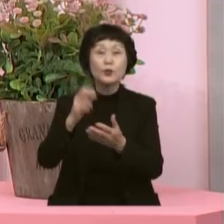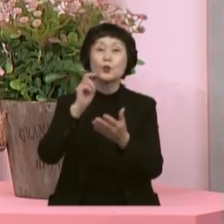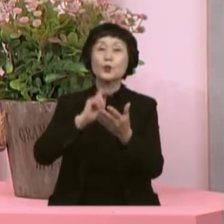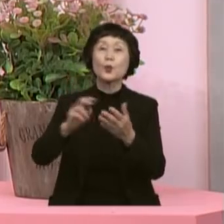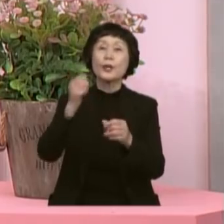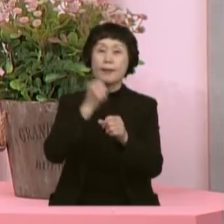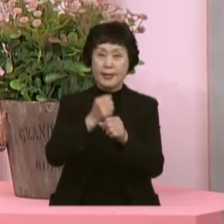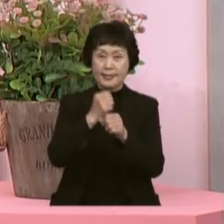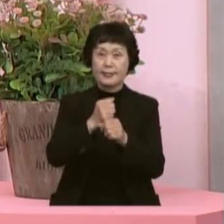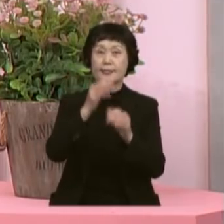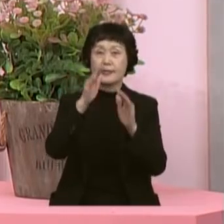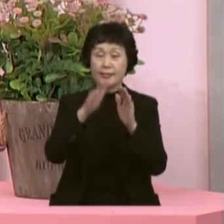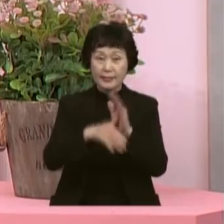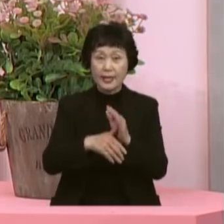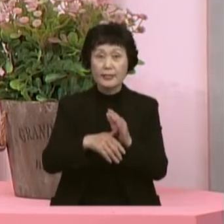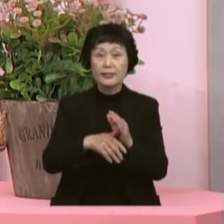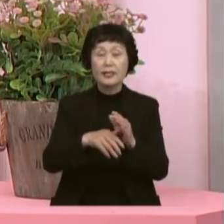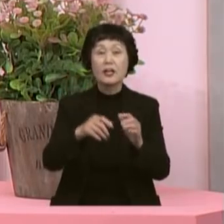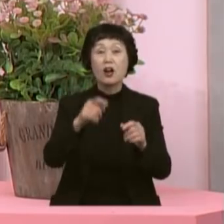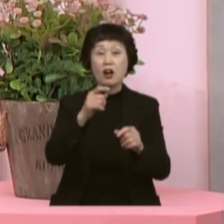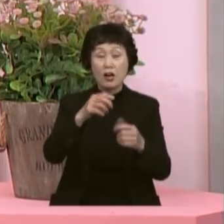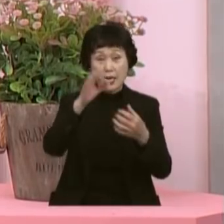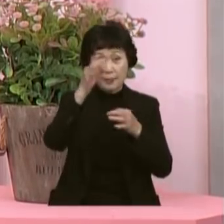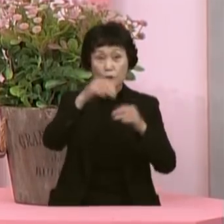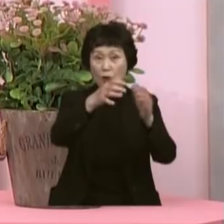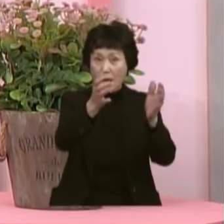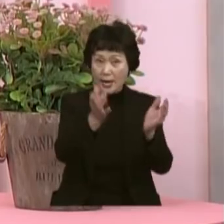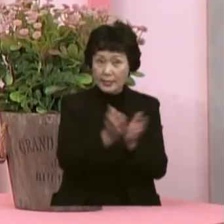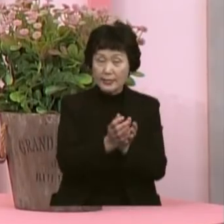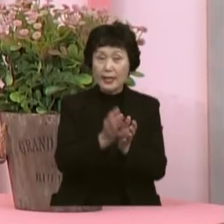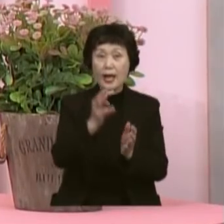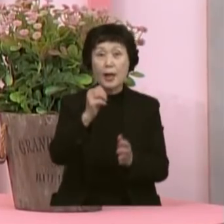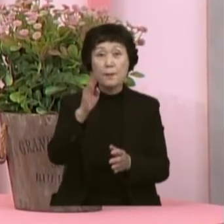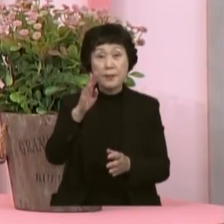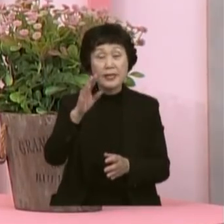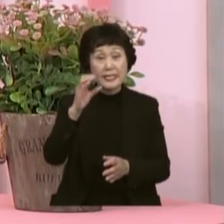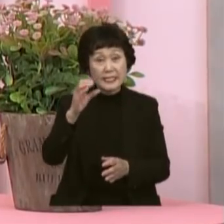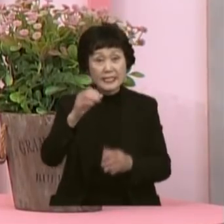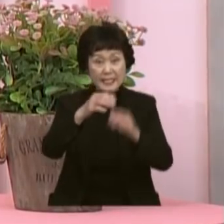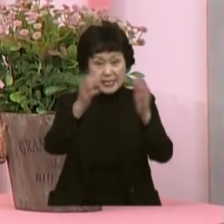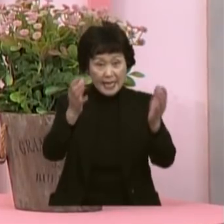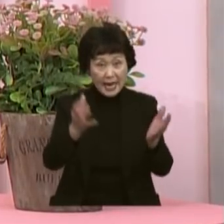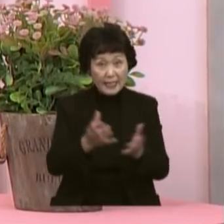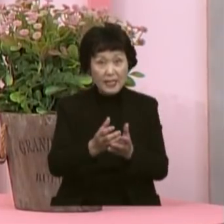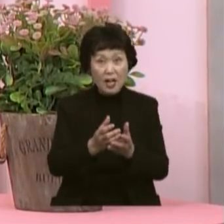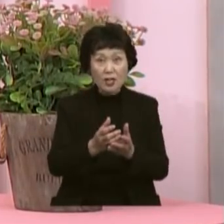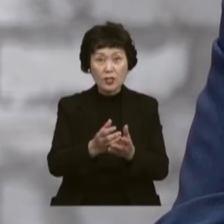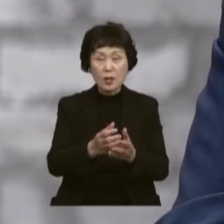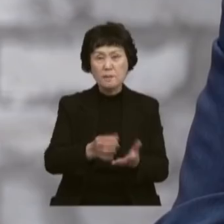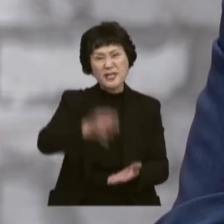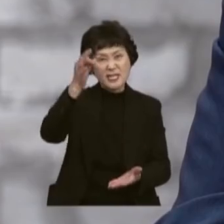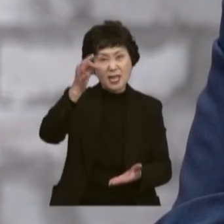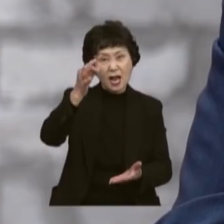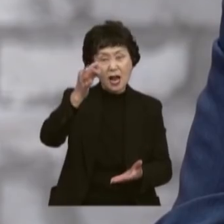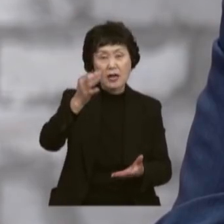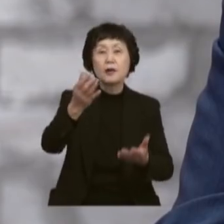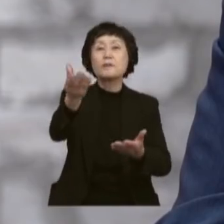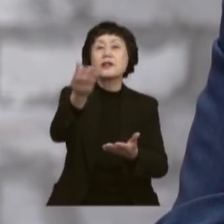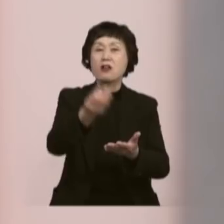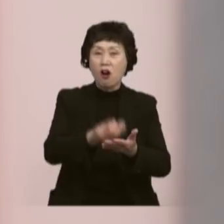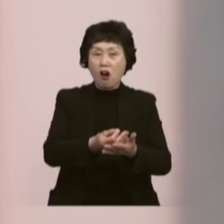때 그때는 그 김동석 악단이라고 네. MBC 악단이 네. 제일 비쌀 네. 때인데 통으로 빌려다가 그리고